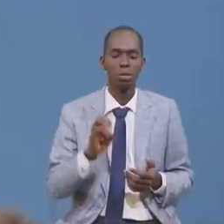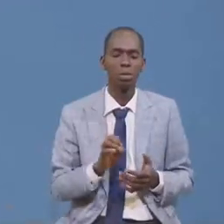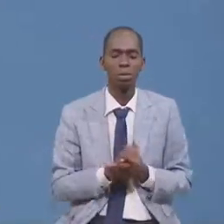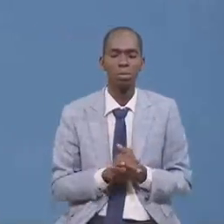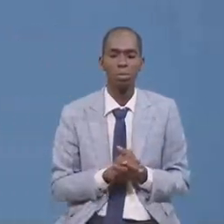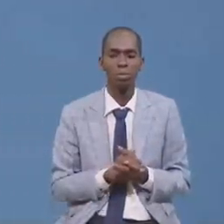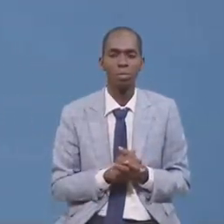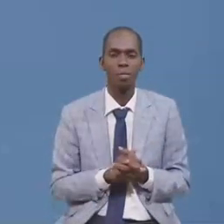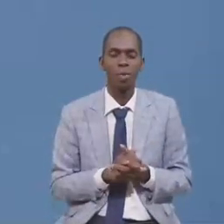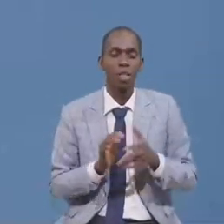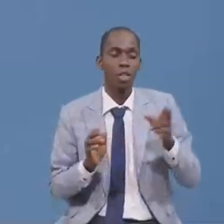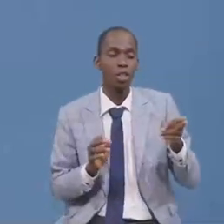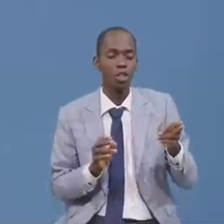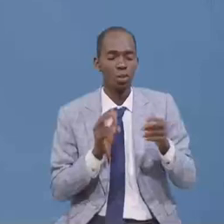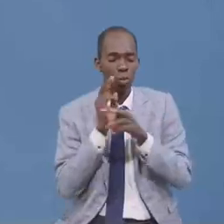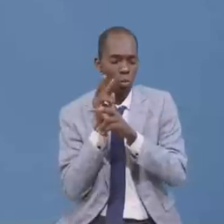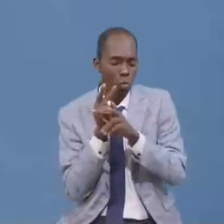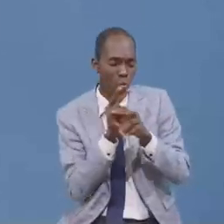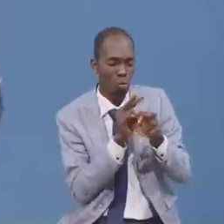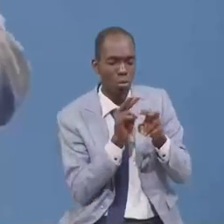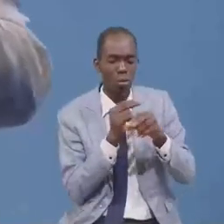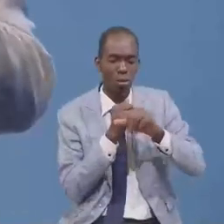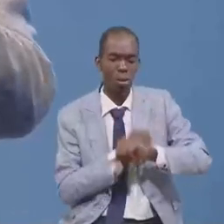Et enfin, veille sur ton cœur.